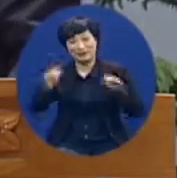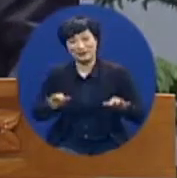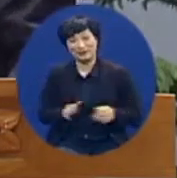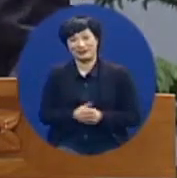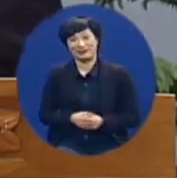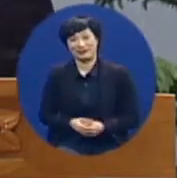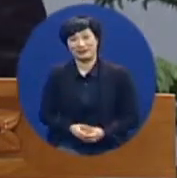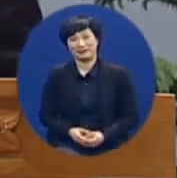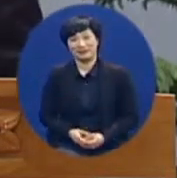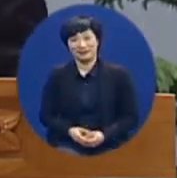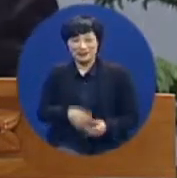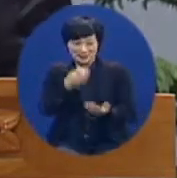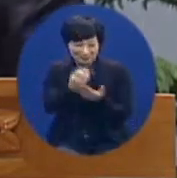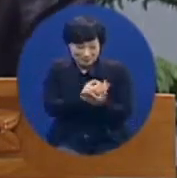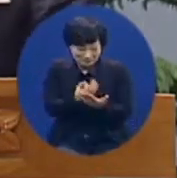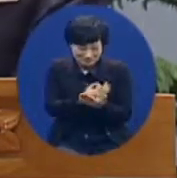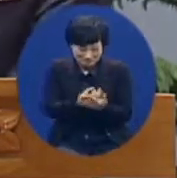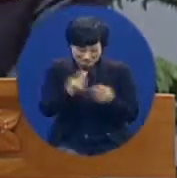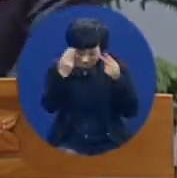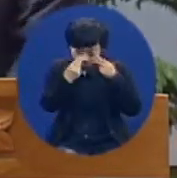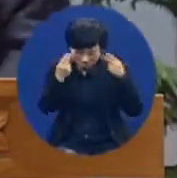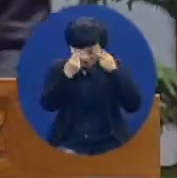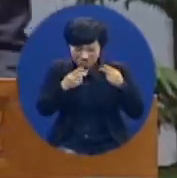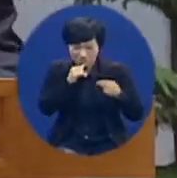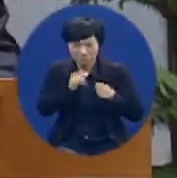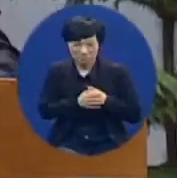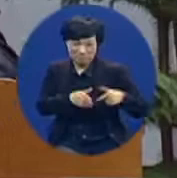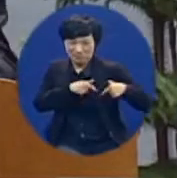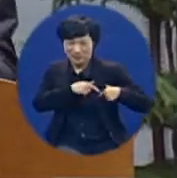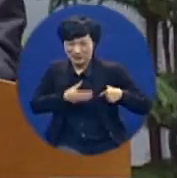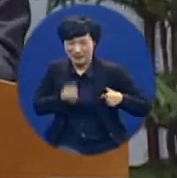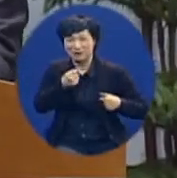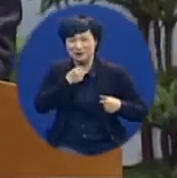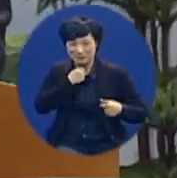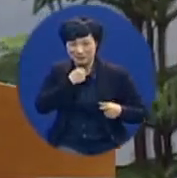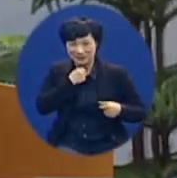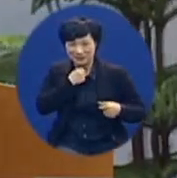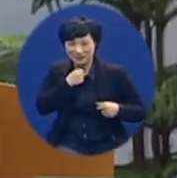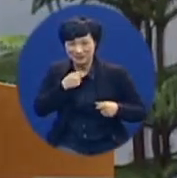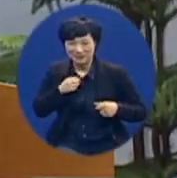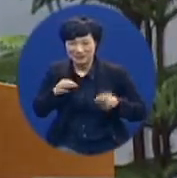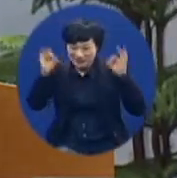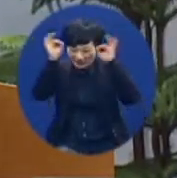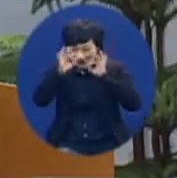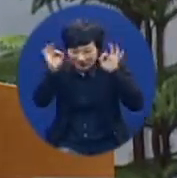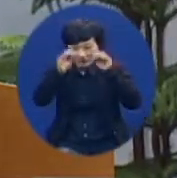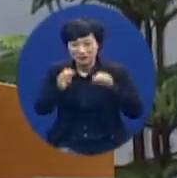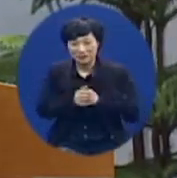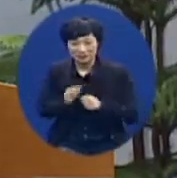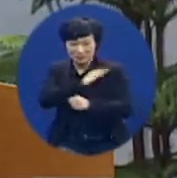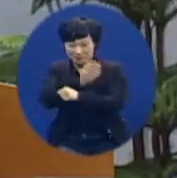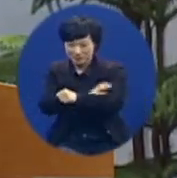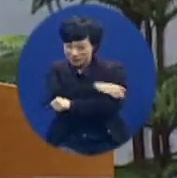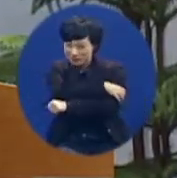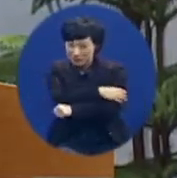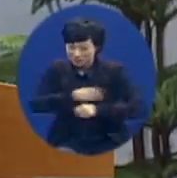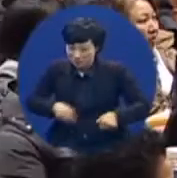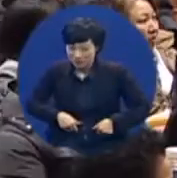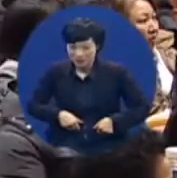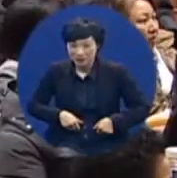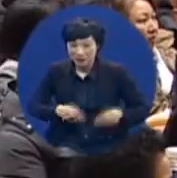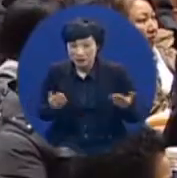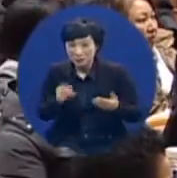거침없이 돈 벌려야 된다 명예를 가져야 된다 세를 가져야 된다 멀어야